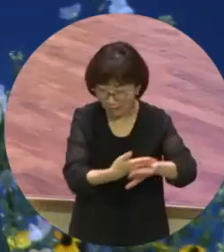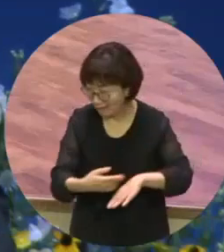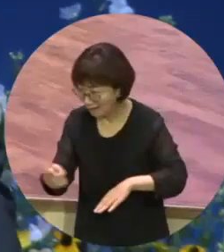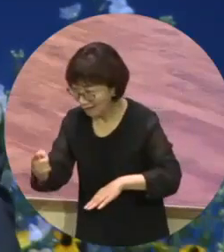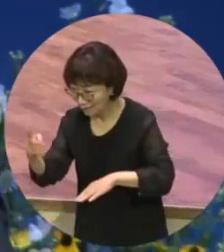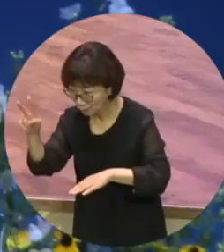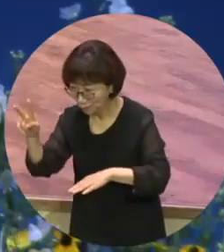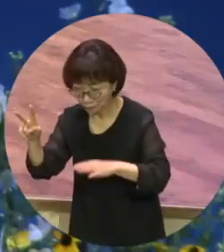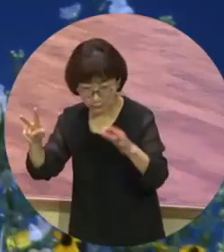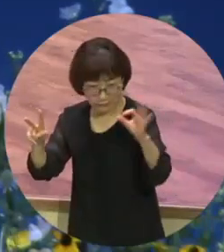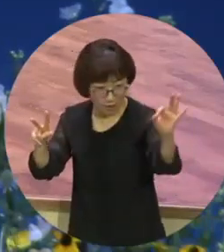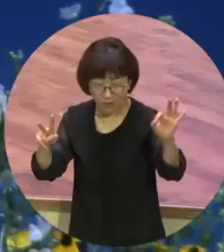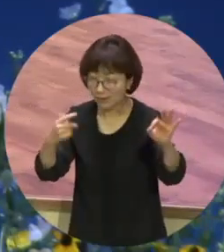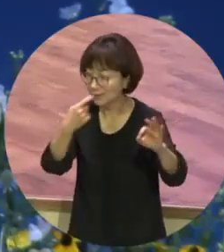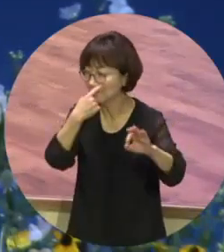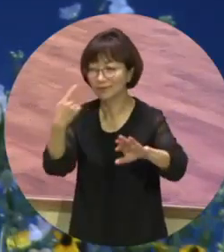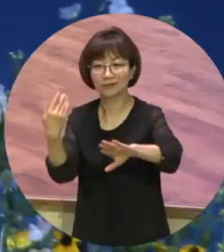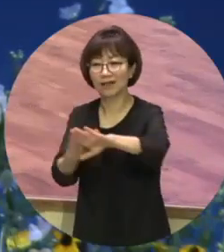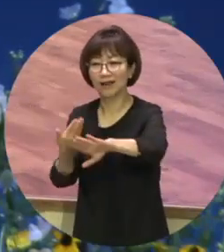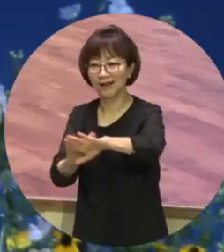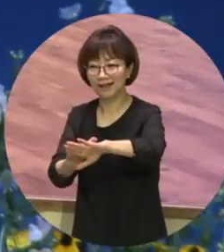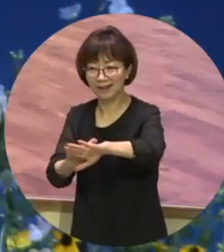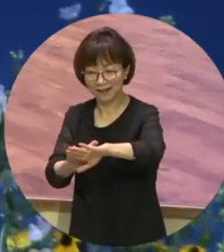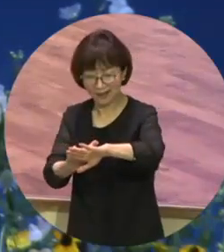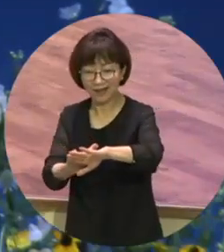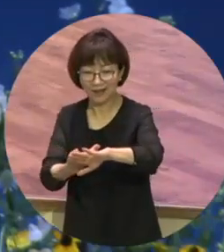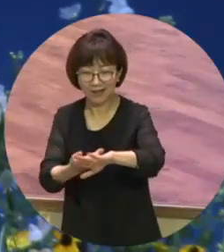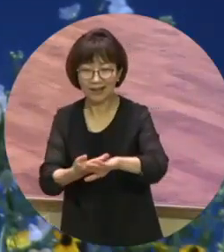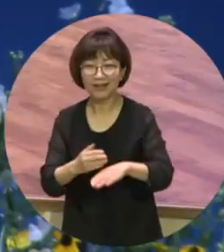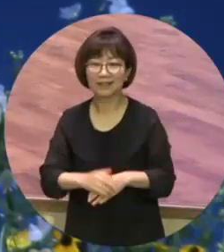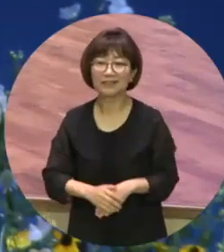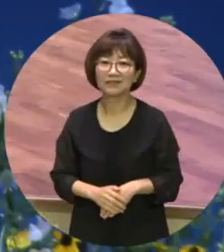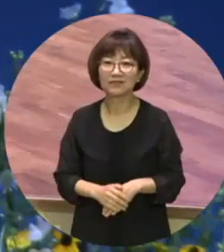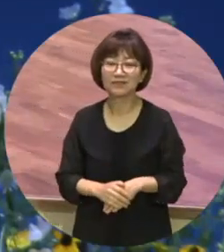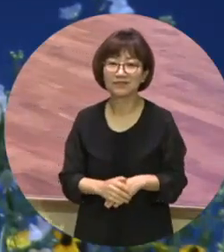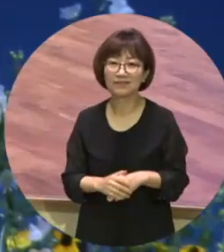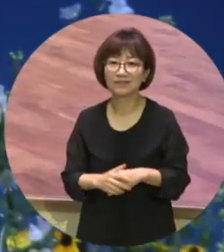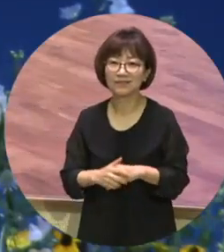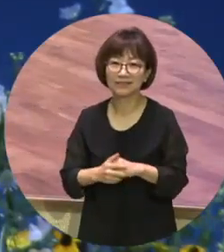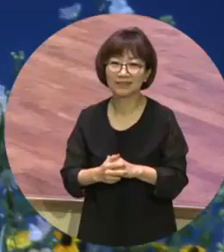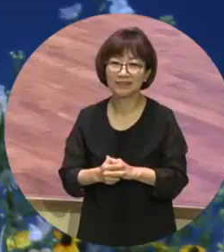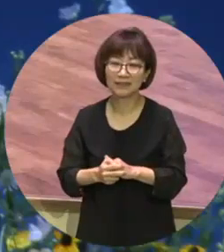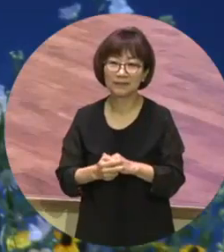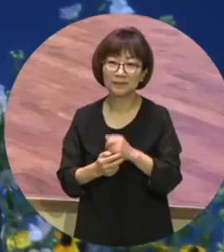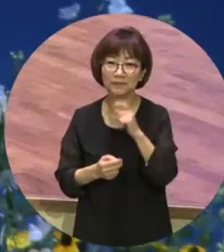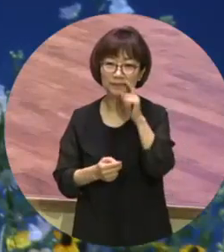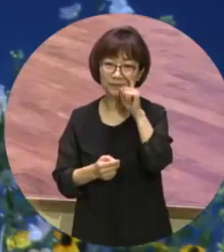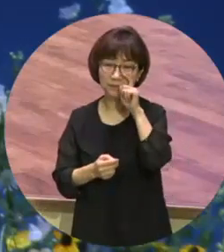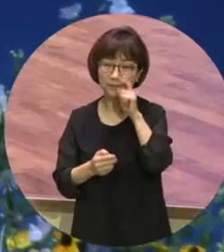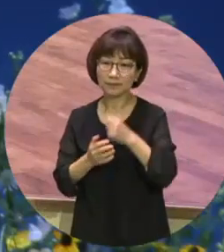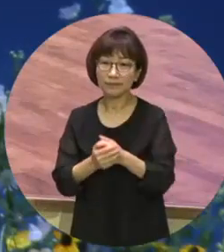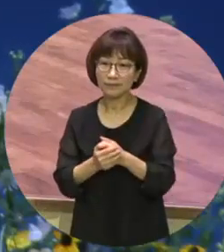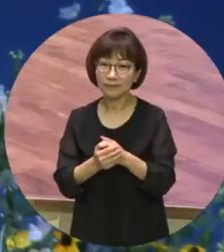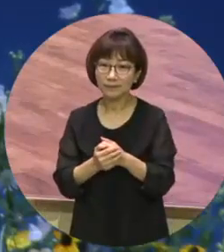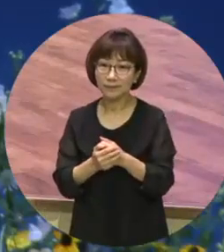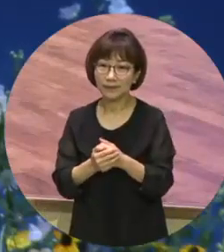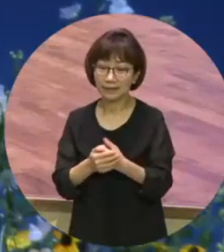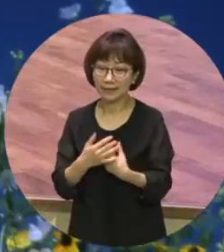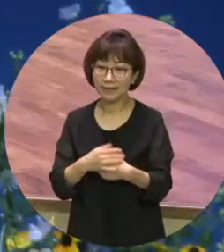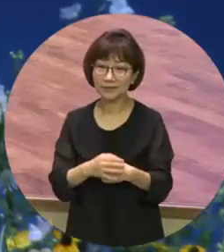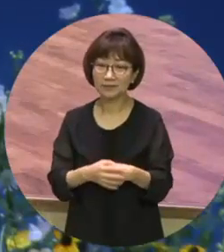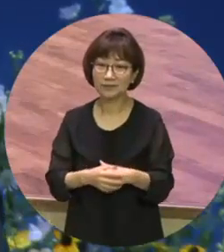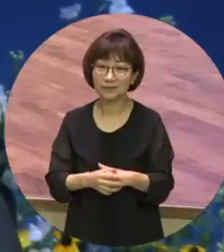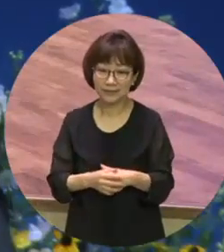현실적으로 맞는 얘기예요. 불가능합니다. 잘 봤습니다. 분별 잘했습니다. 그런데 한 가지 놓친 게 뭐냐? 이